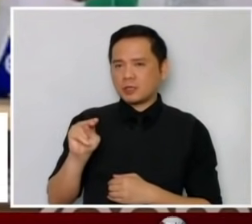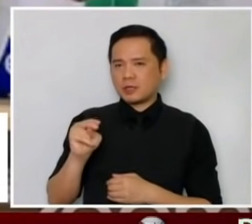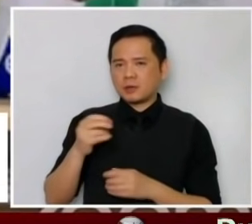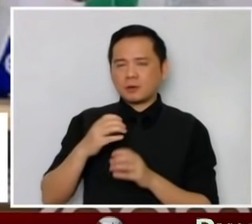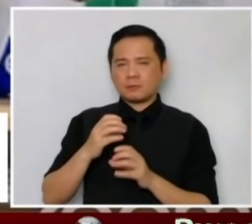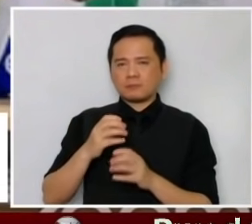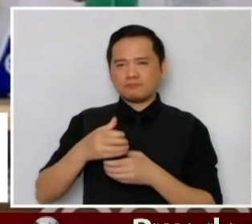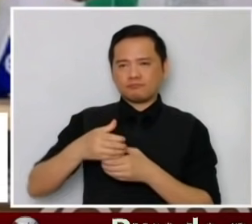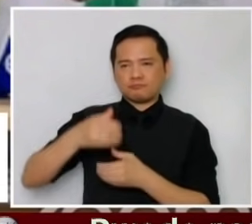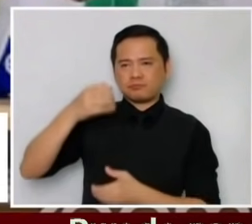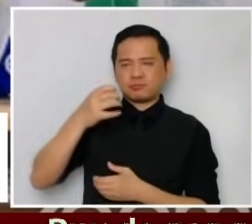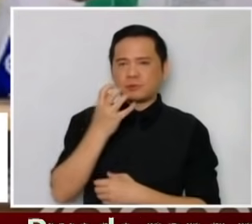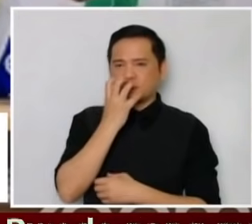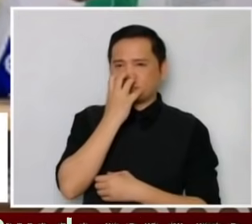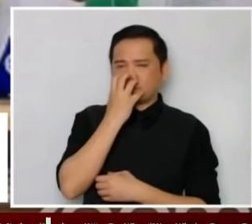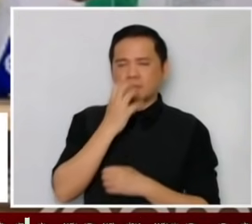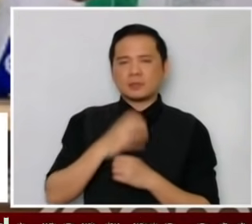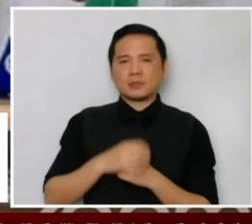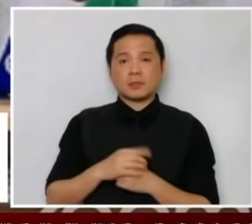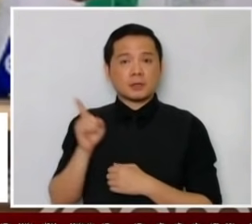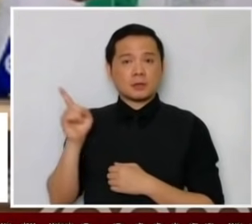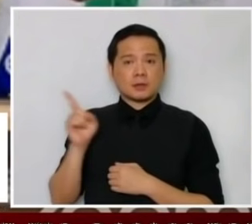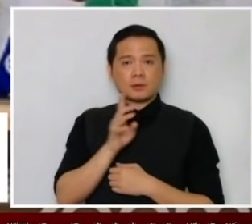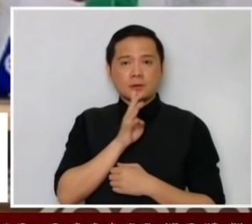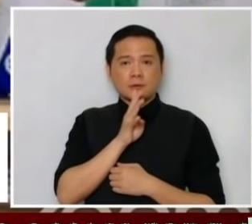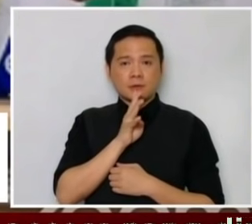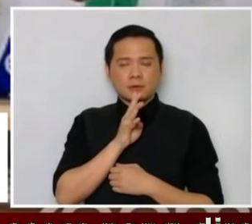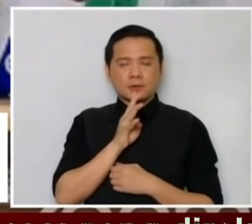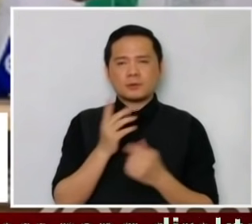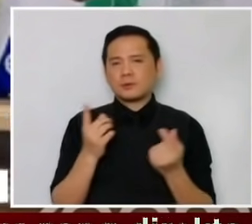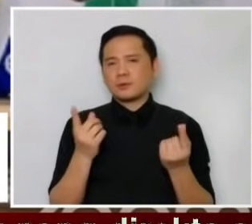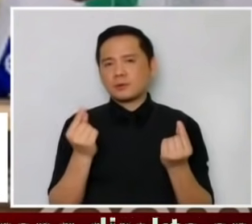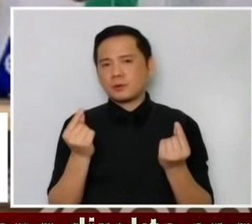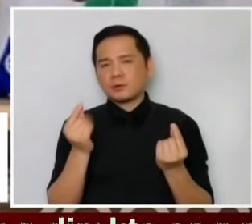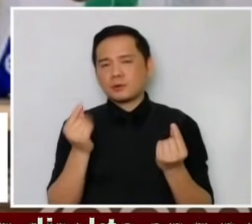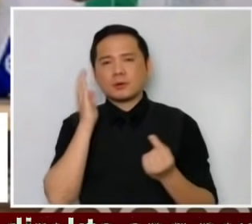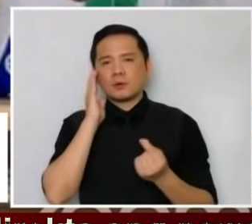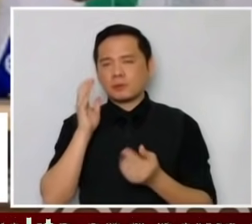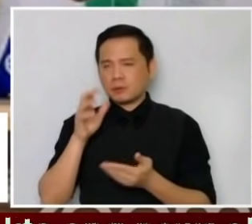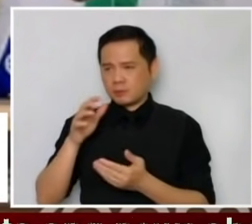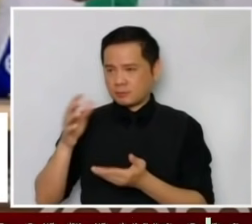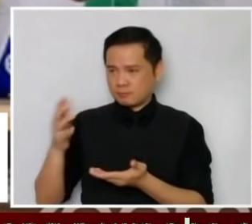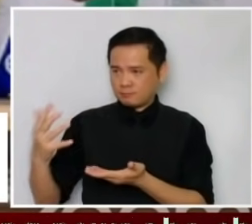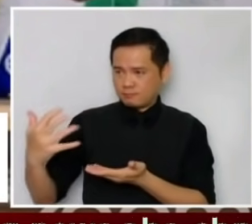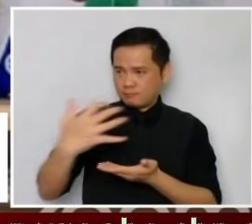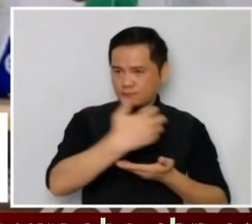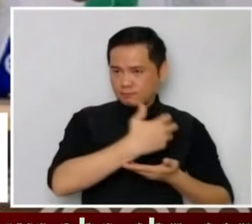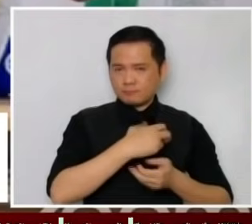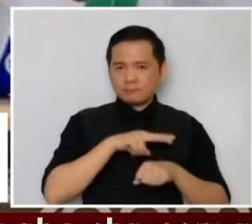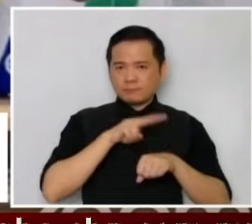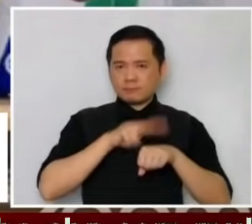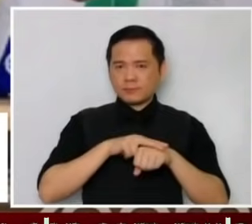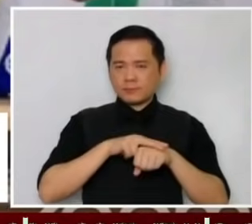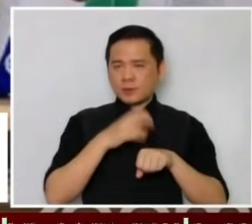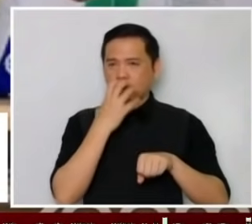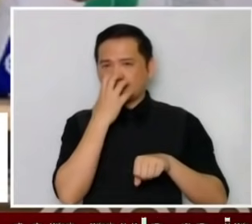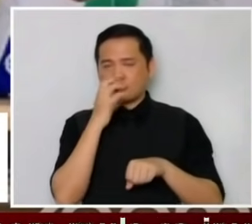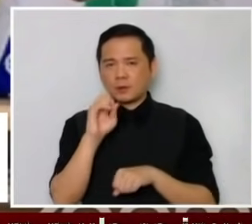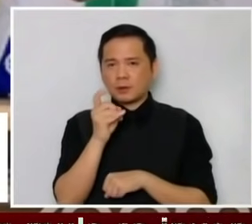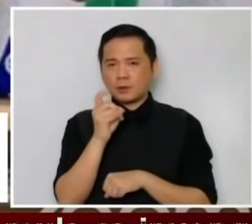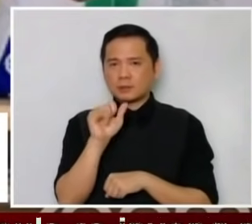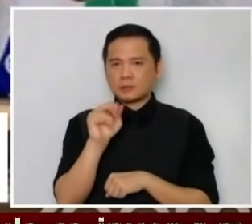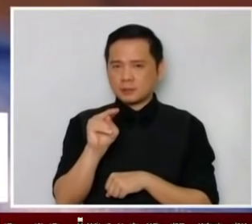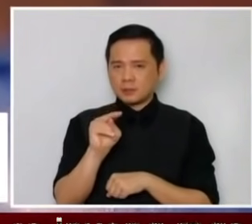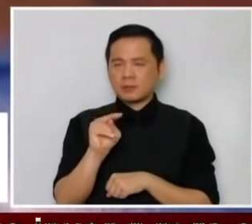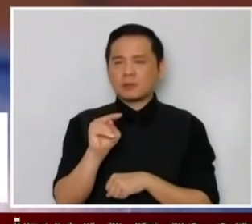natin, we will be stockpiling oxygen supplies in Batanes so that we can avoid this kind of circumstances again in